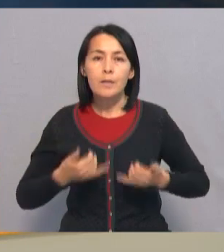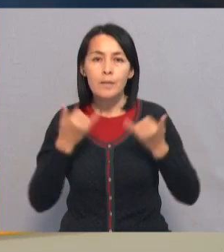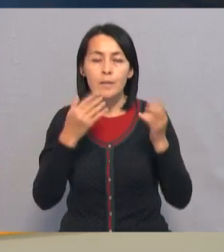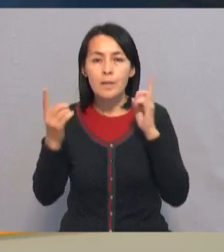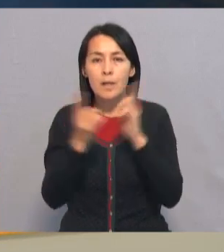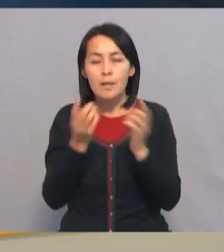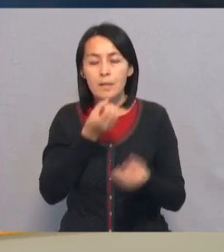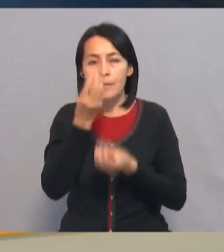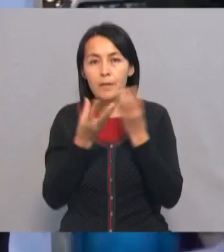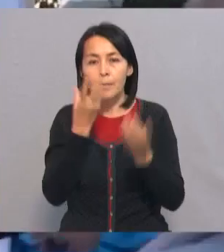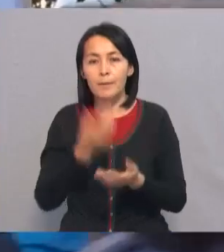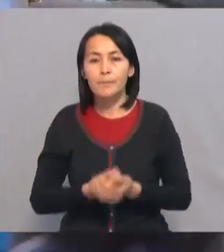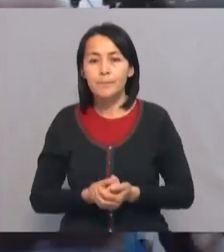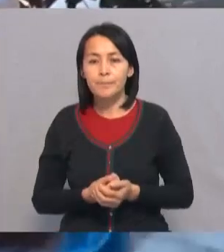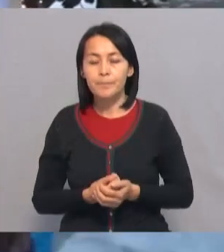цветами.